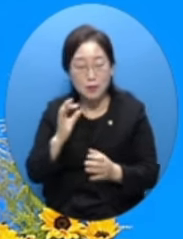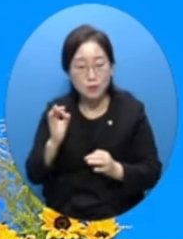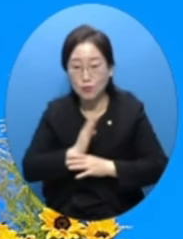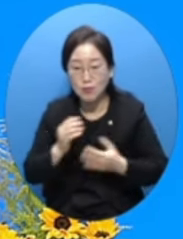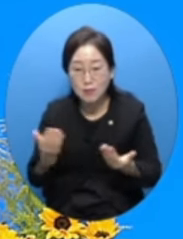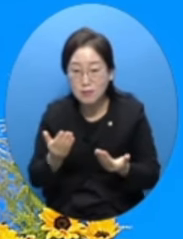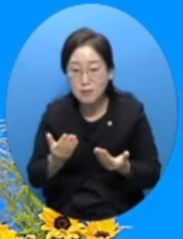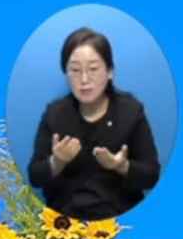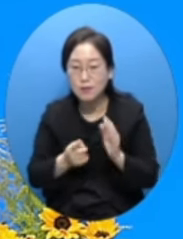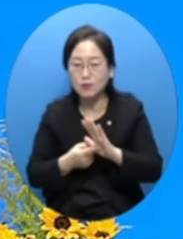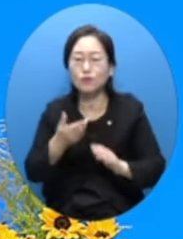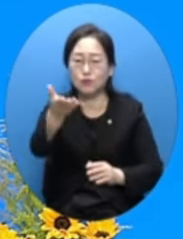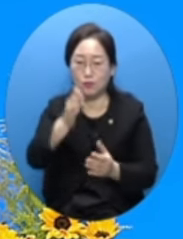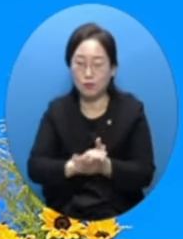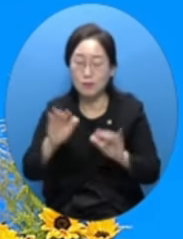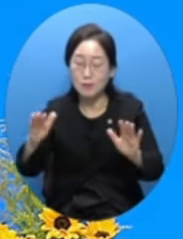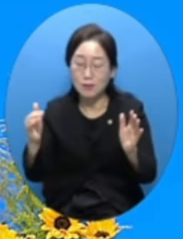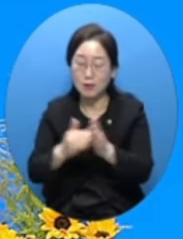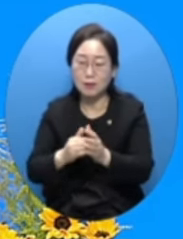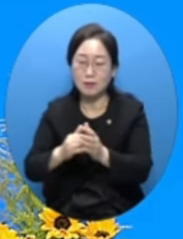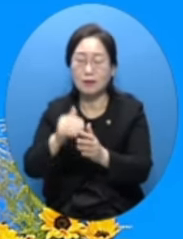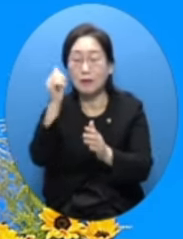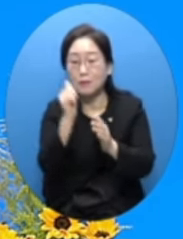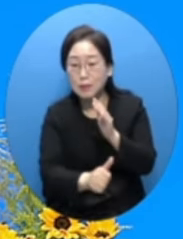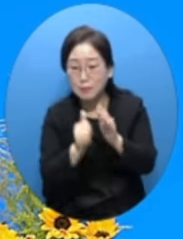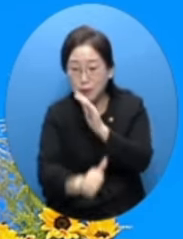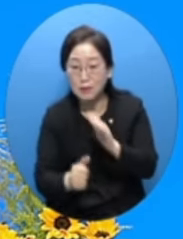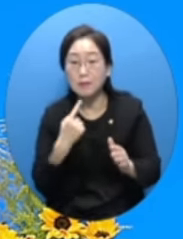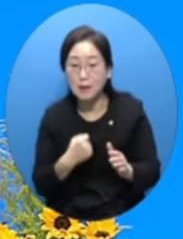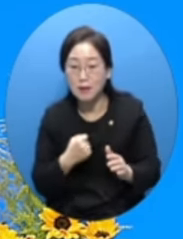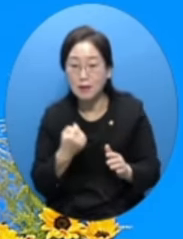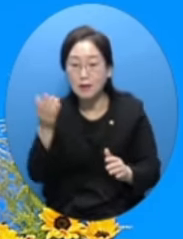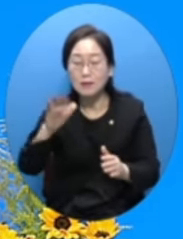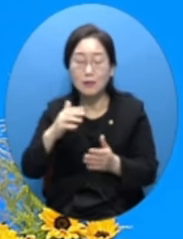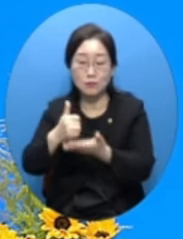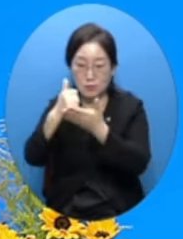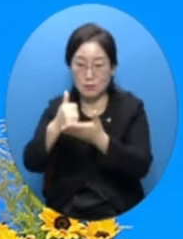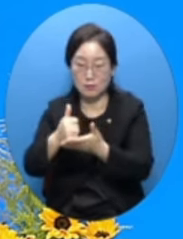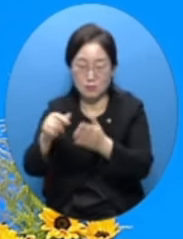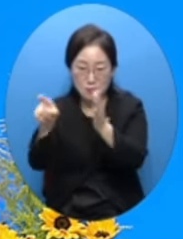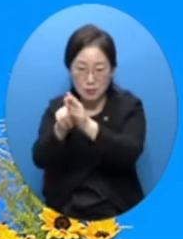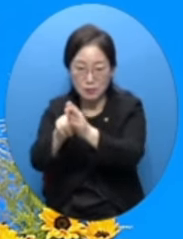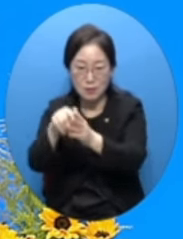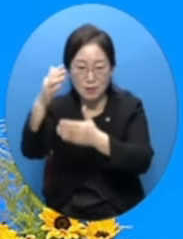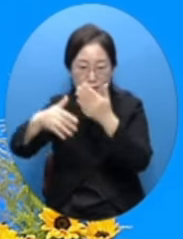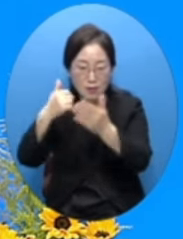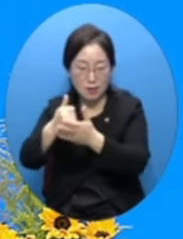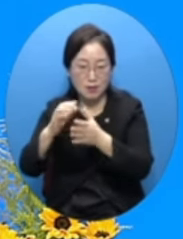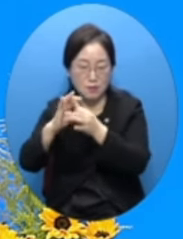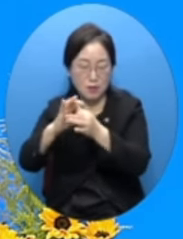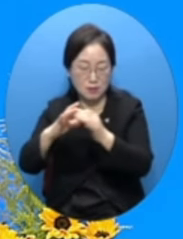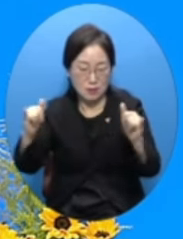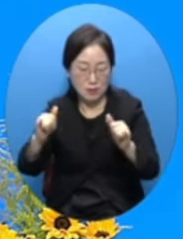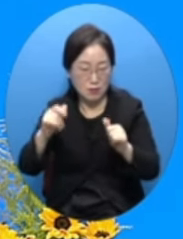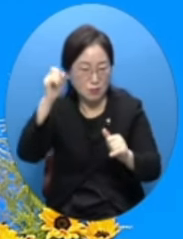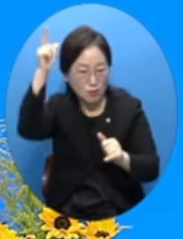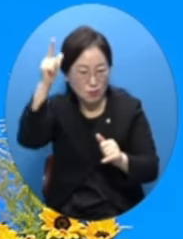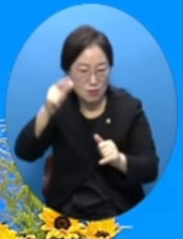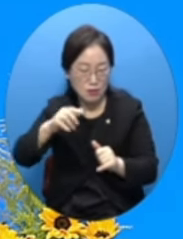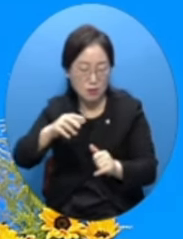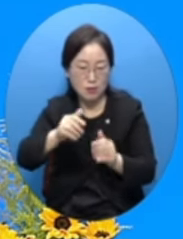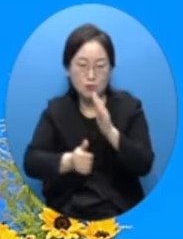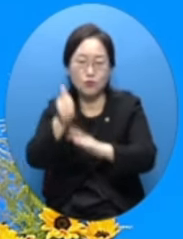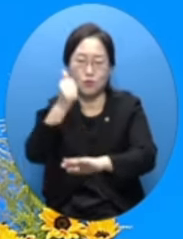것입니다. 지금까지 실패의 삶을 살았다고 할지라도 주님께 붙잡히기만 하면 위대한 하나님의 사람으로 성공의 삶을 살게 될